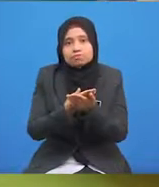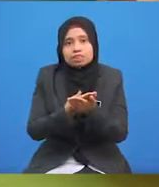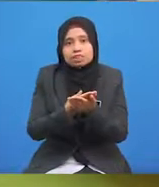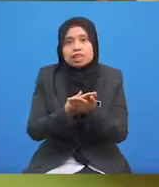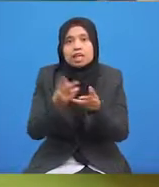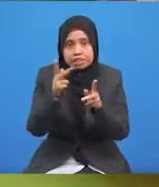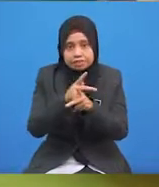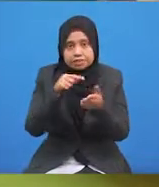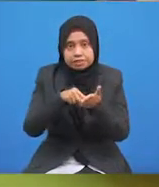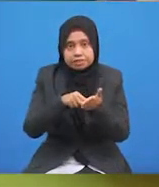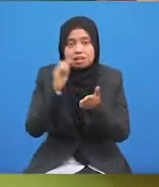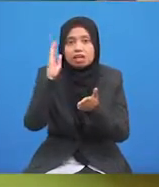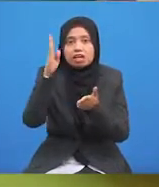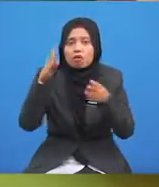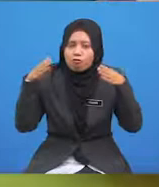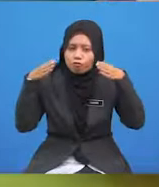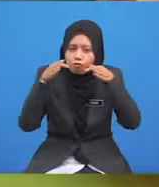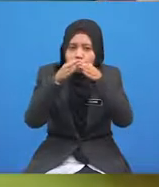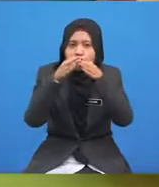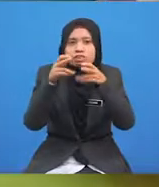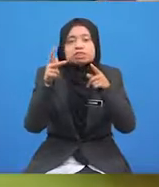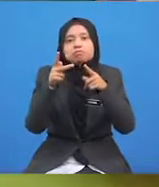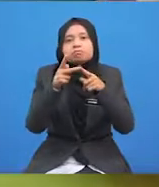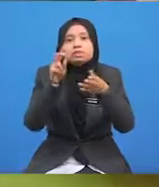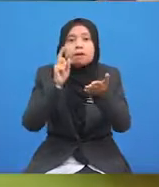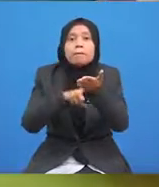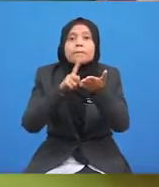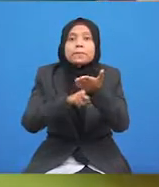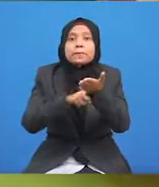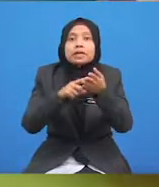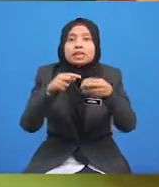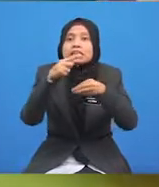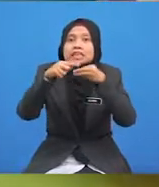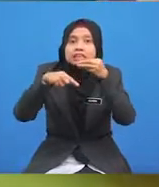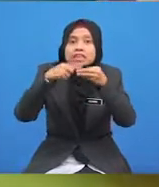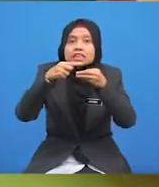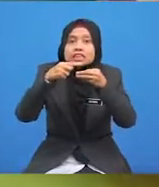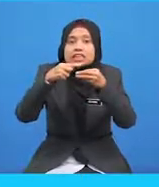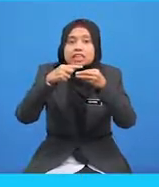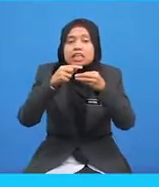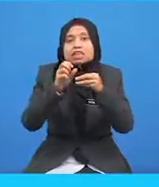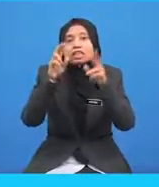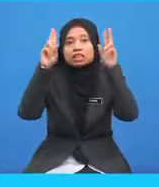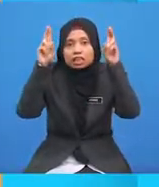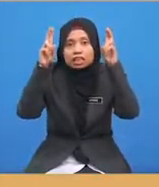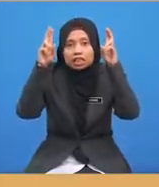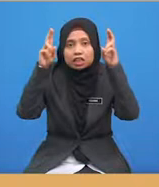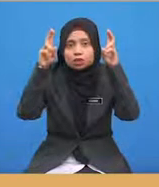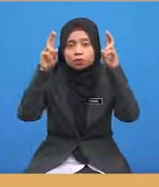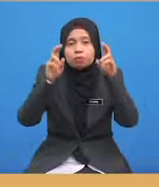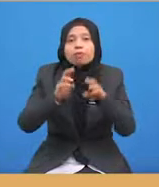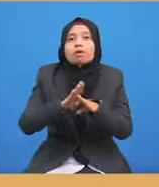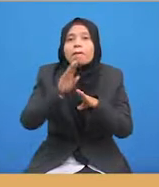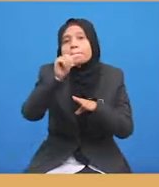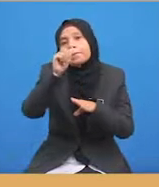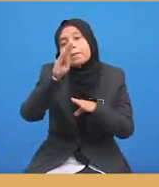episod kali ini akan memfokuskan perbincangan mengenai sub-sub topik dalam bab